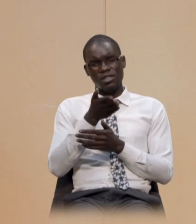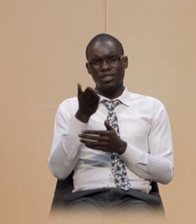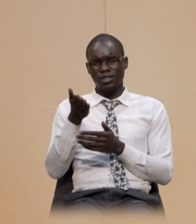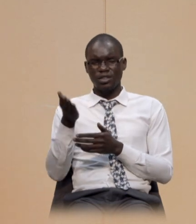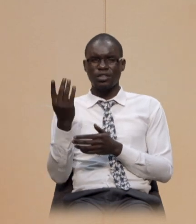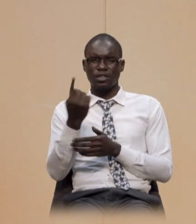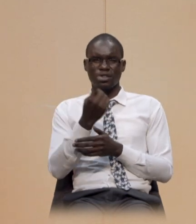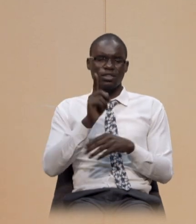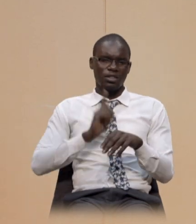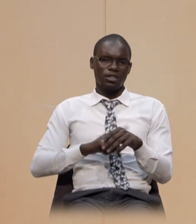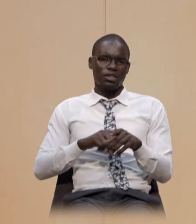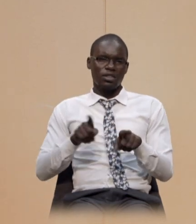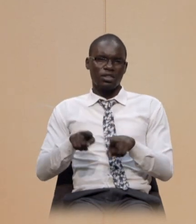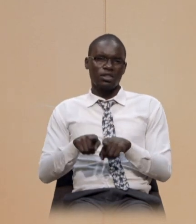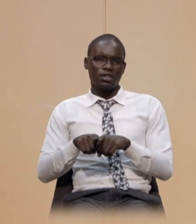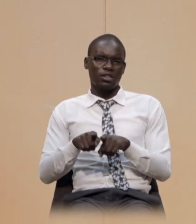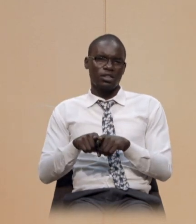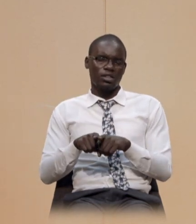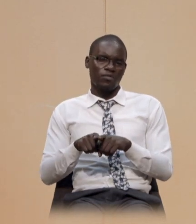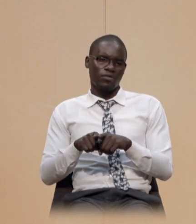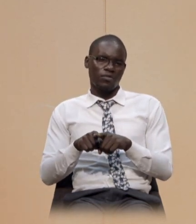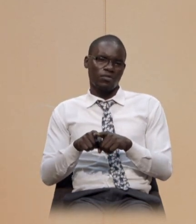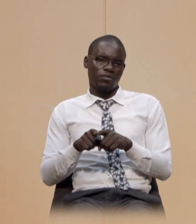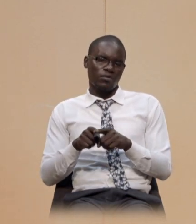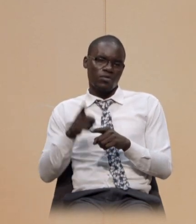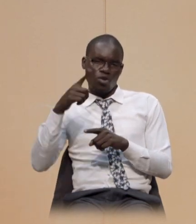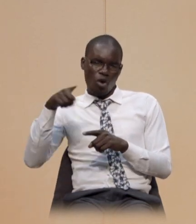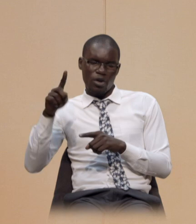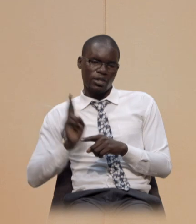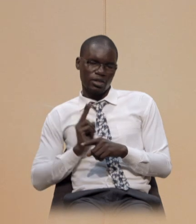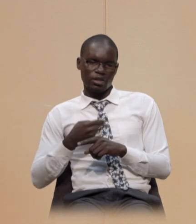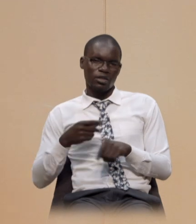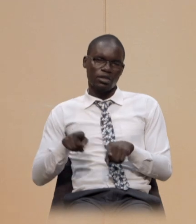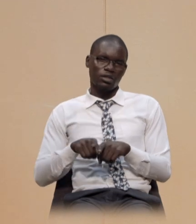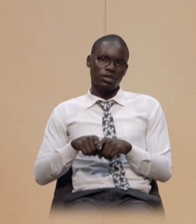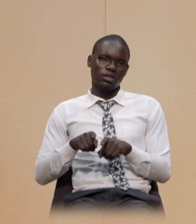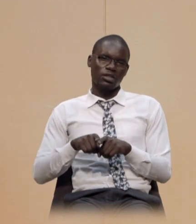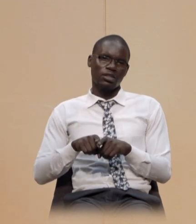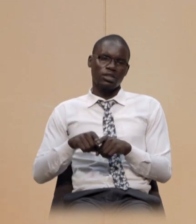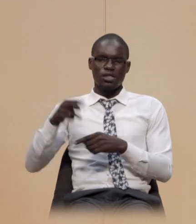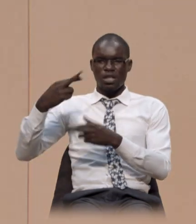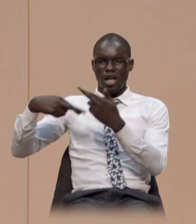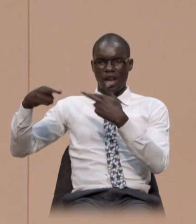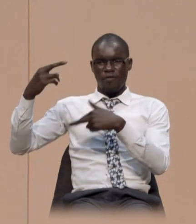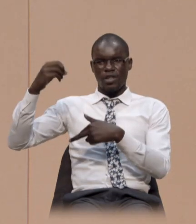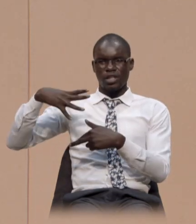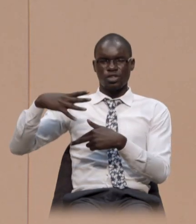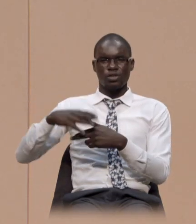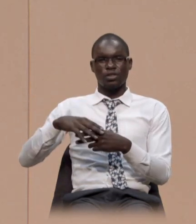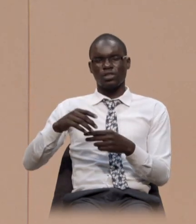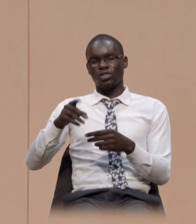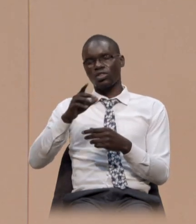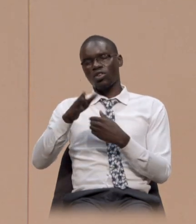kila wakati kuturekebisha. Ukiangalia kitabu cha Ufunuo sura ya 3:19, Mungu anasema ya kwamba